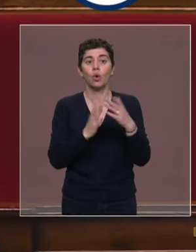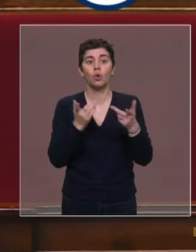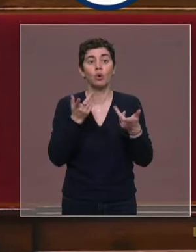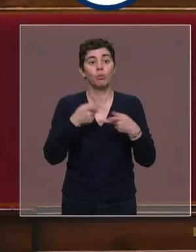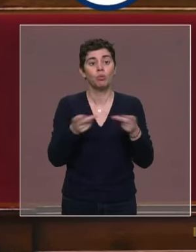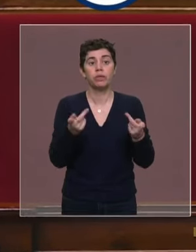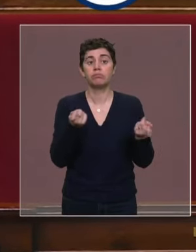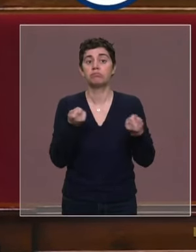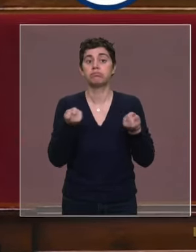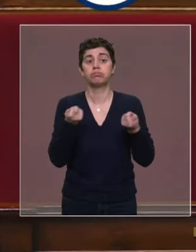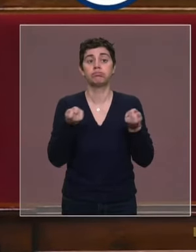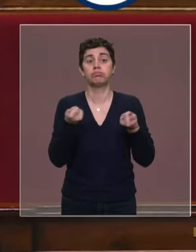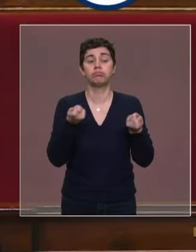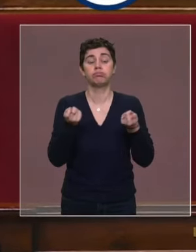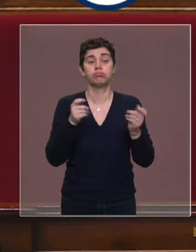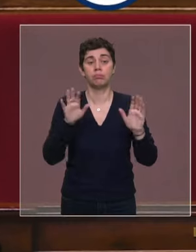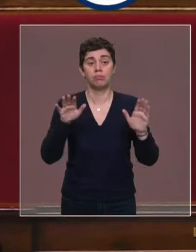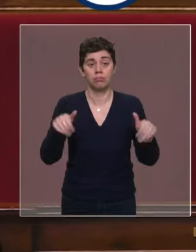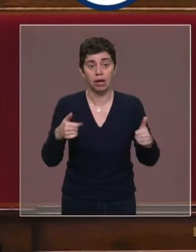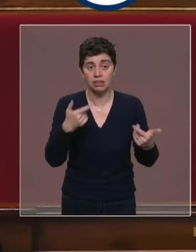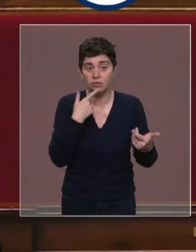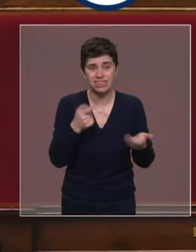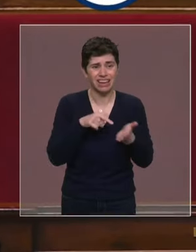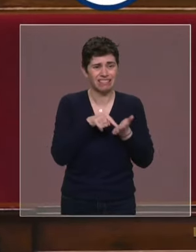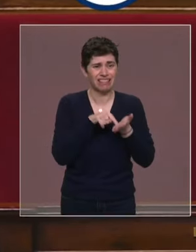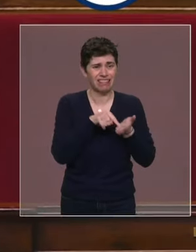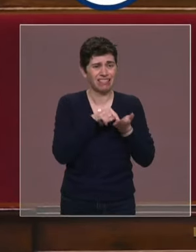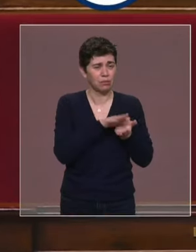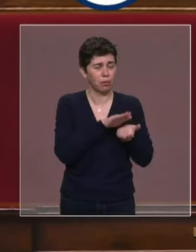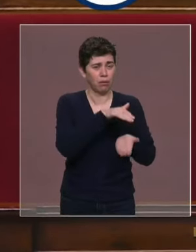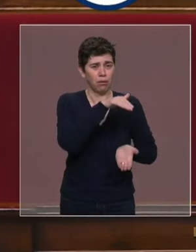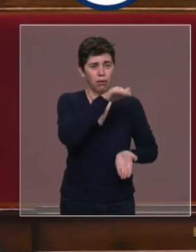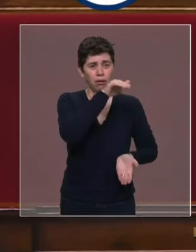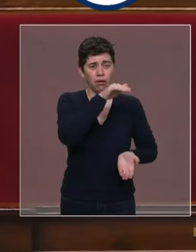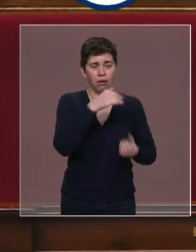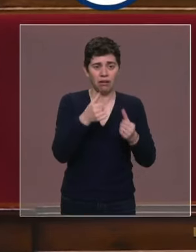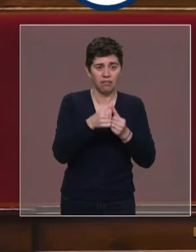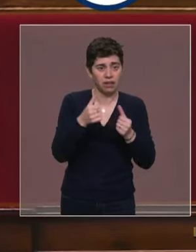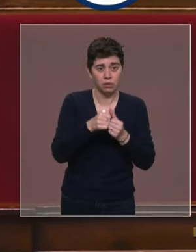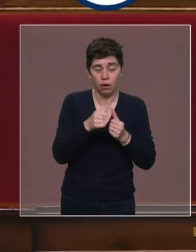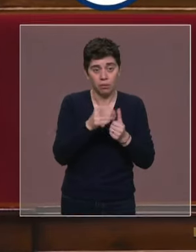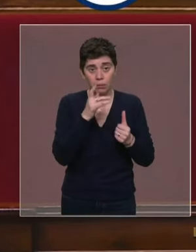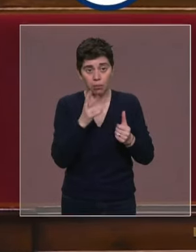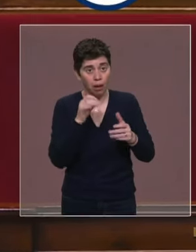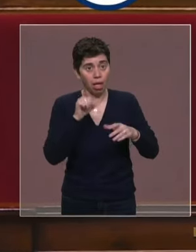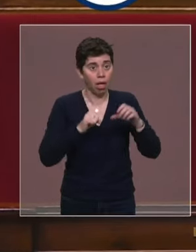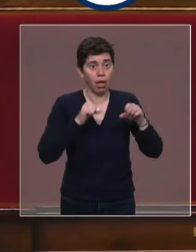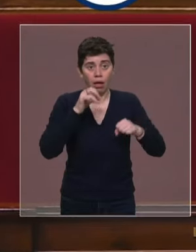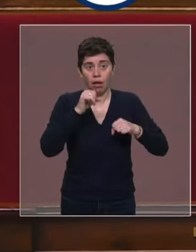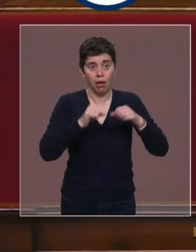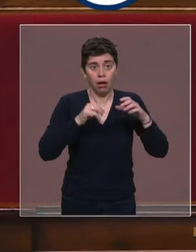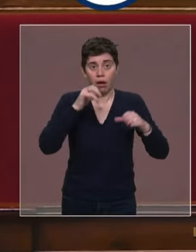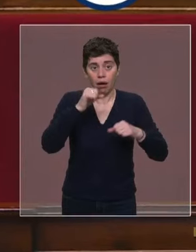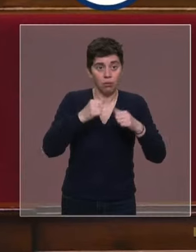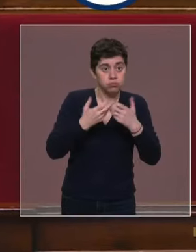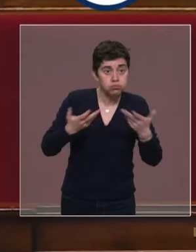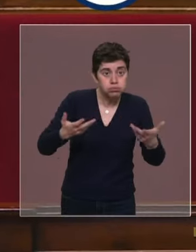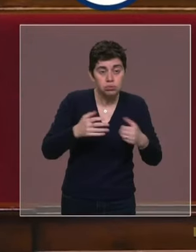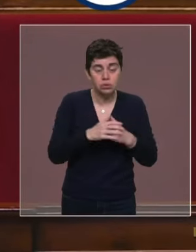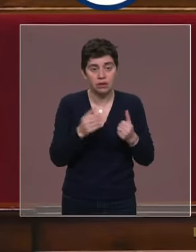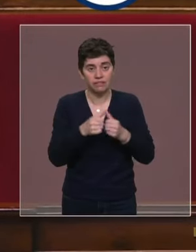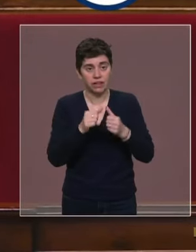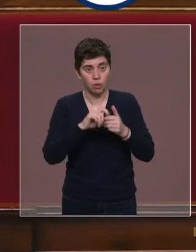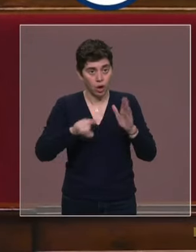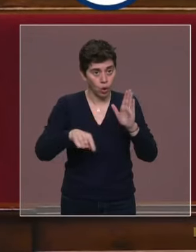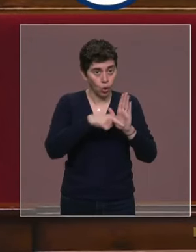êtes désormais face à une montagne de dettes et vous tentez d'atteindre le sommet sans corde de sécurité. La clause dérogatoire est enlevée. Qu'arrivera-t-il